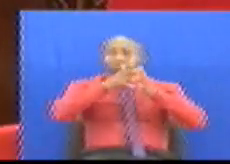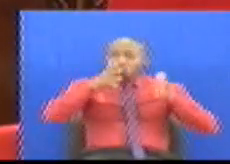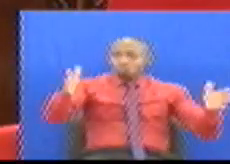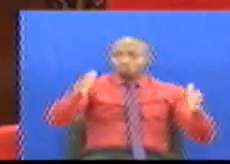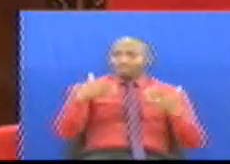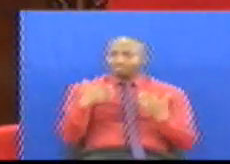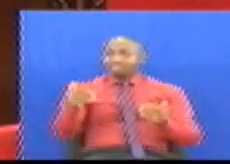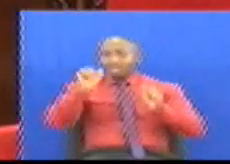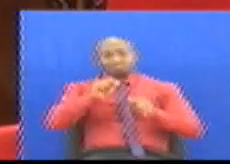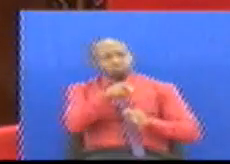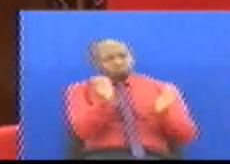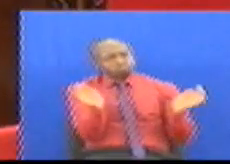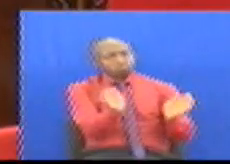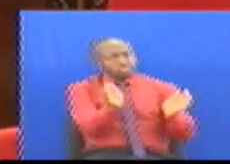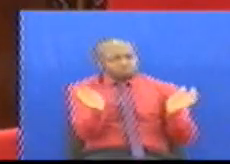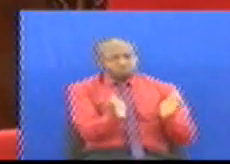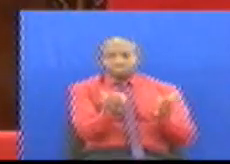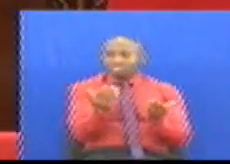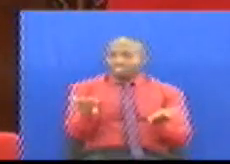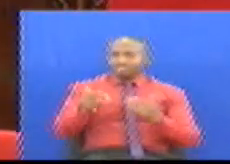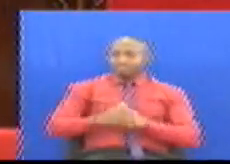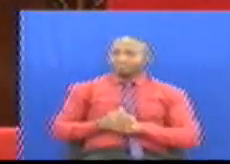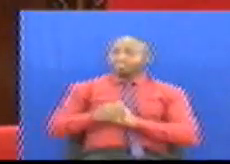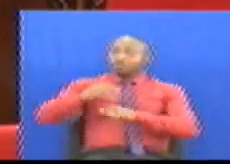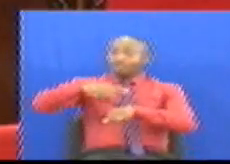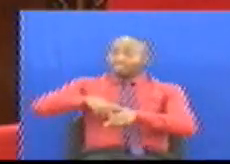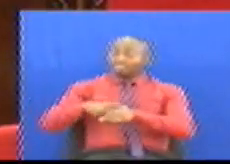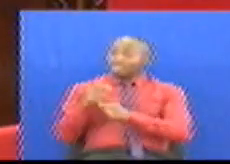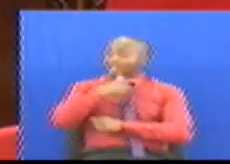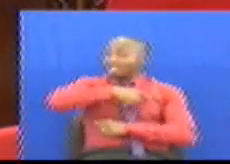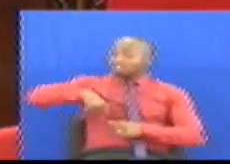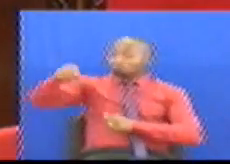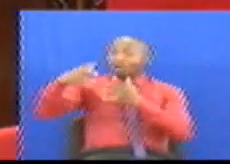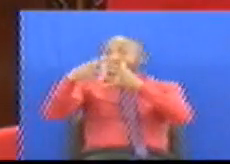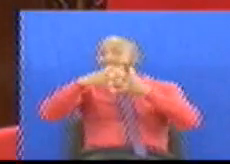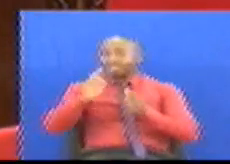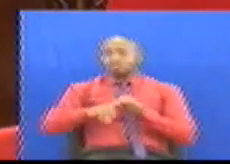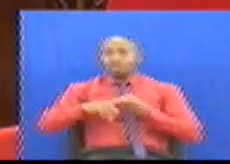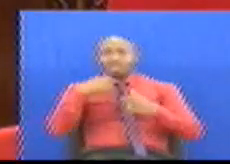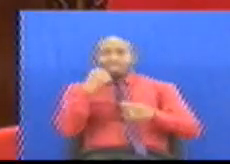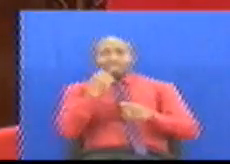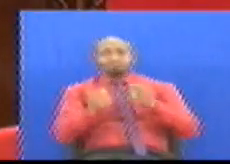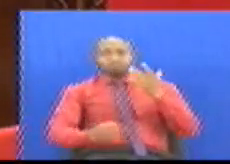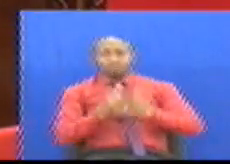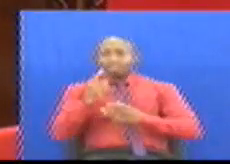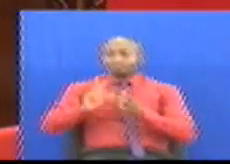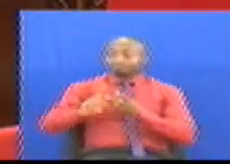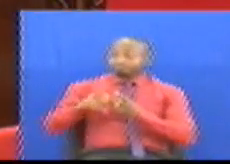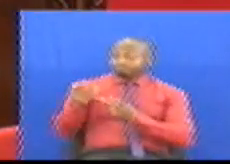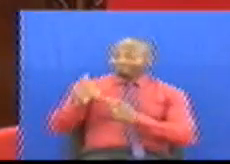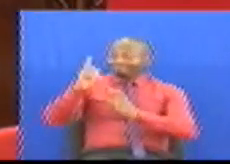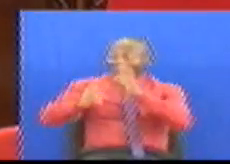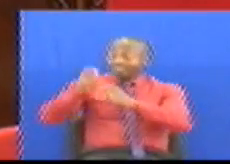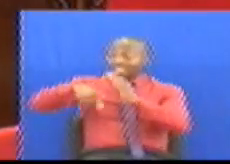Sasa tunaomba tumtunze kwa kadri tunavyoona. Wakati Roosevelt anatawala Marekani, alikuwa na vyama vipi, alitokea Democratic chama chake.